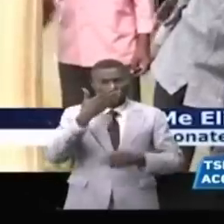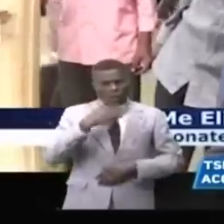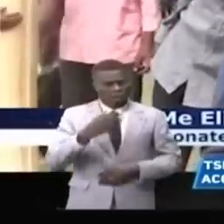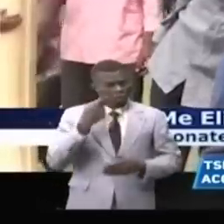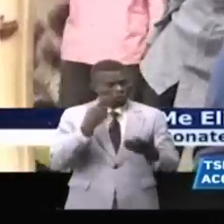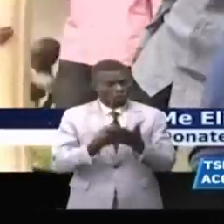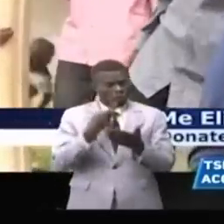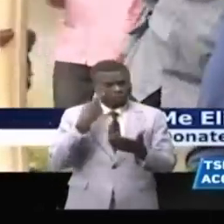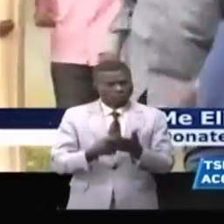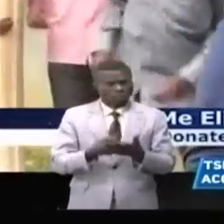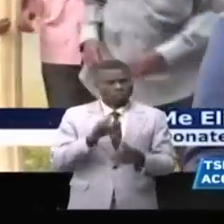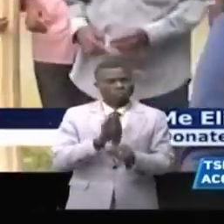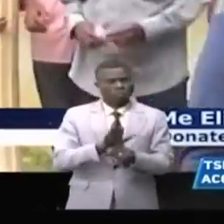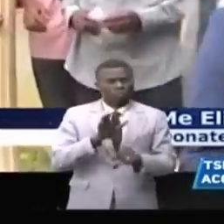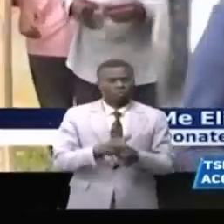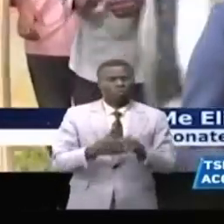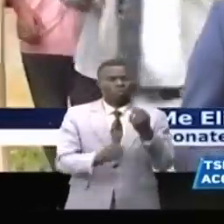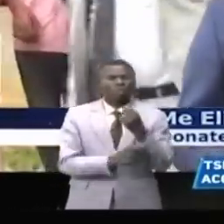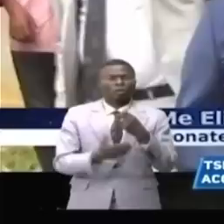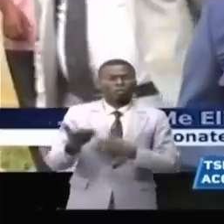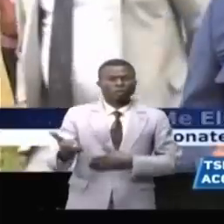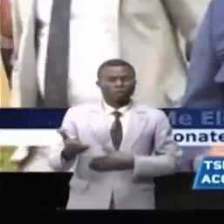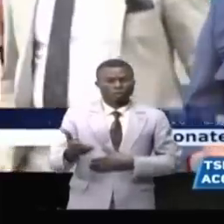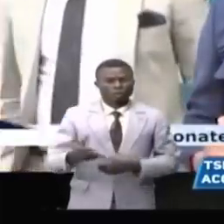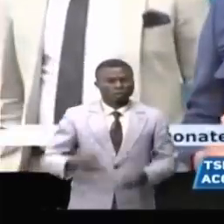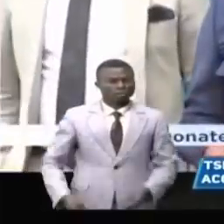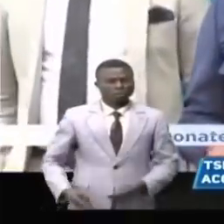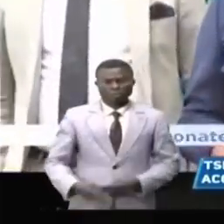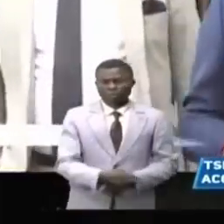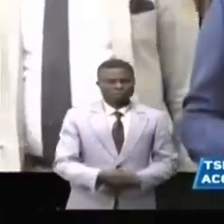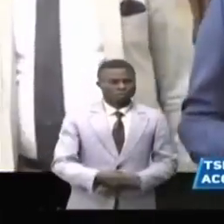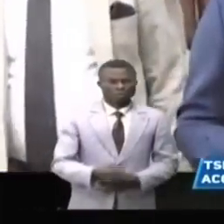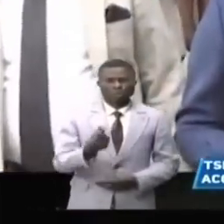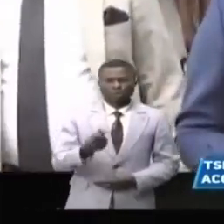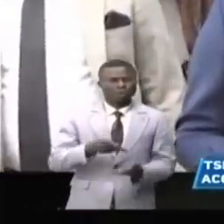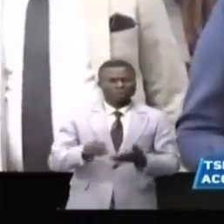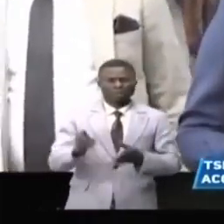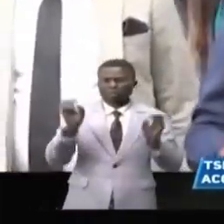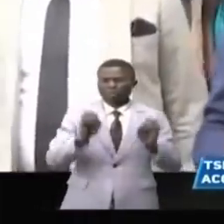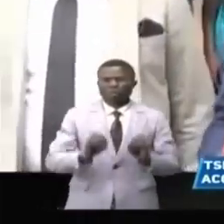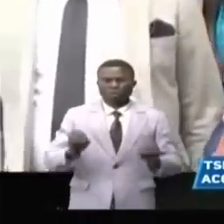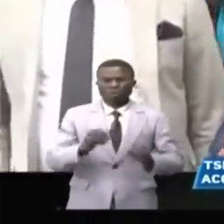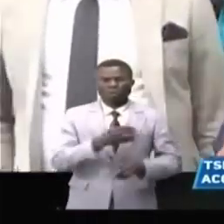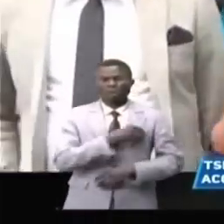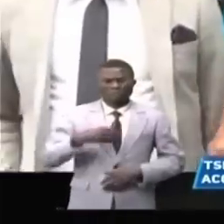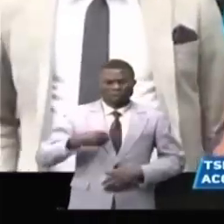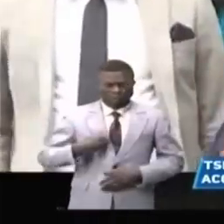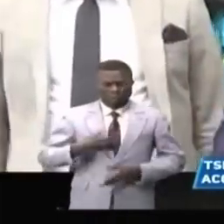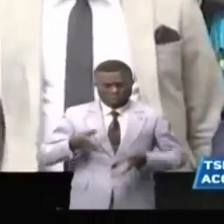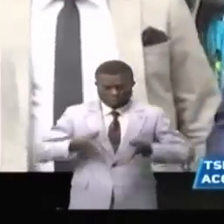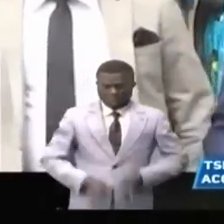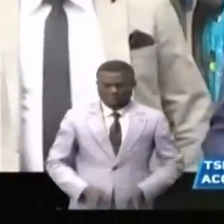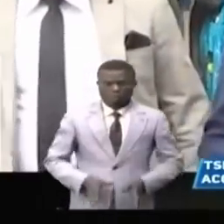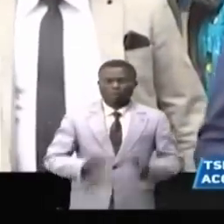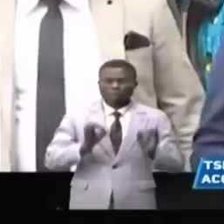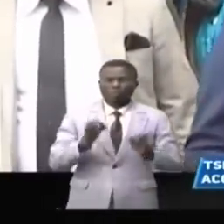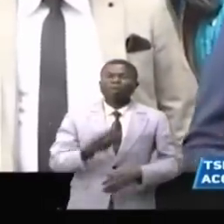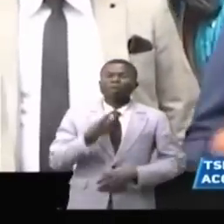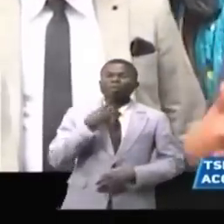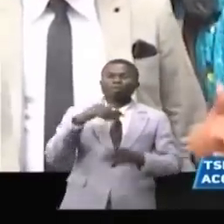avait des femmes qui étaient là, qui ne savaient pas se payer le frais de feu d'accouchement. Ce n'était pas normal, les gens souffrent et il